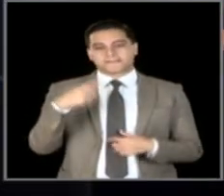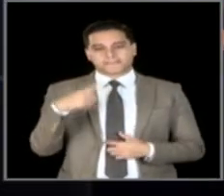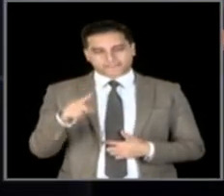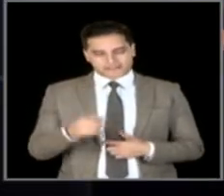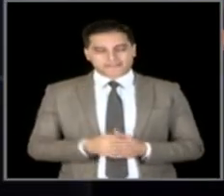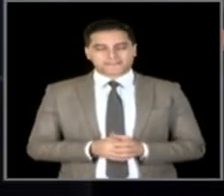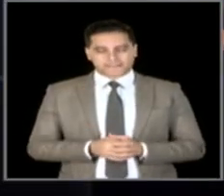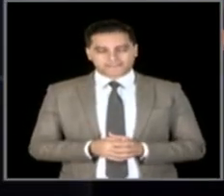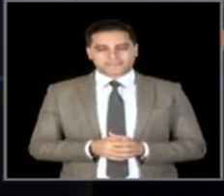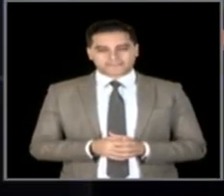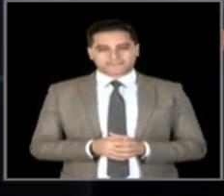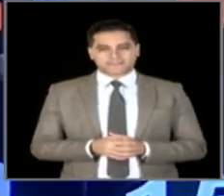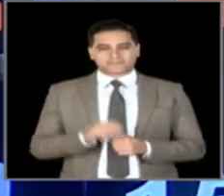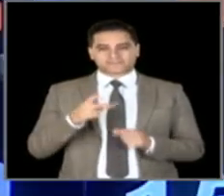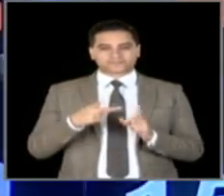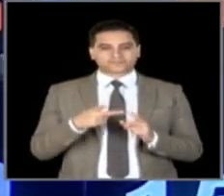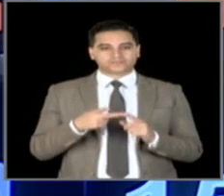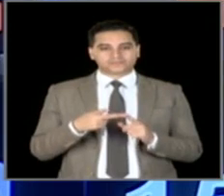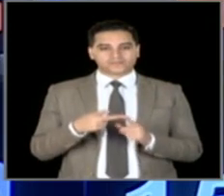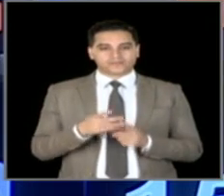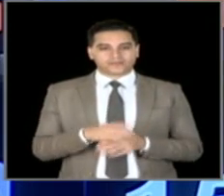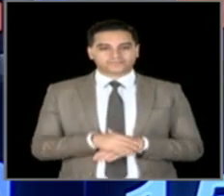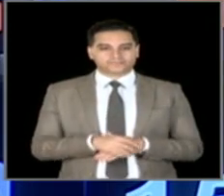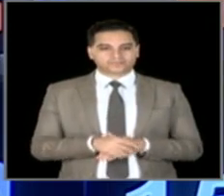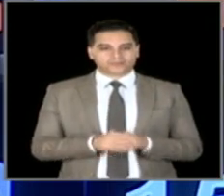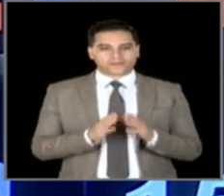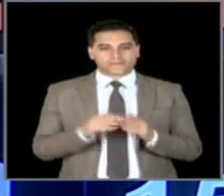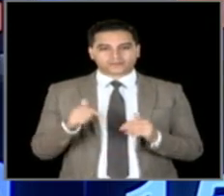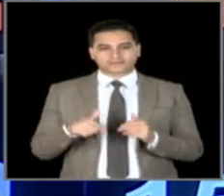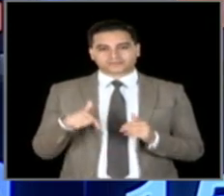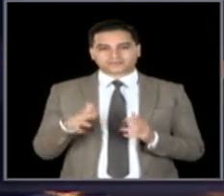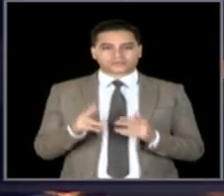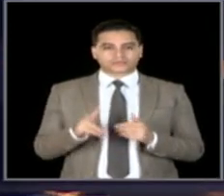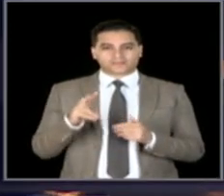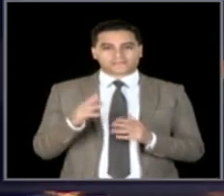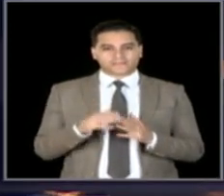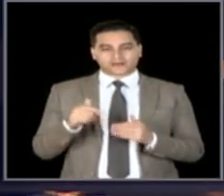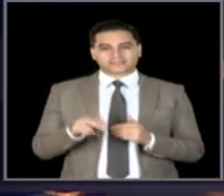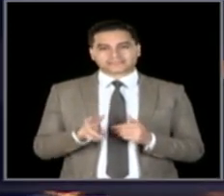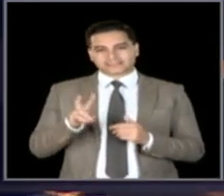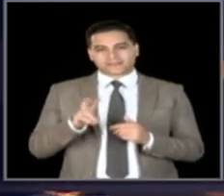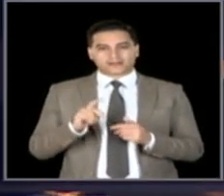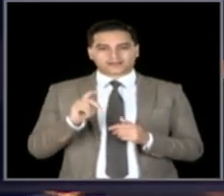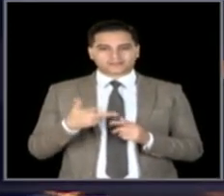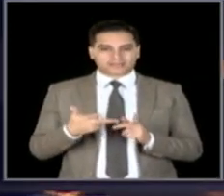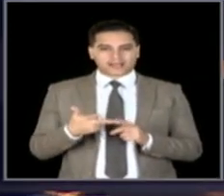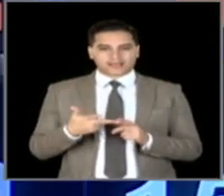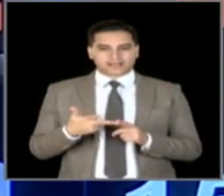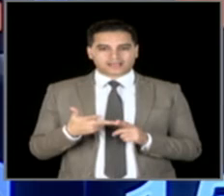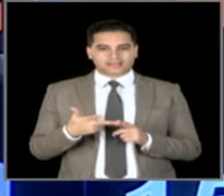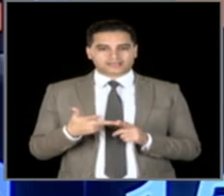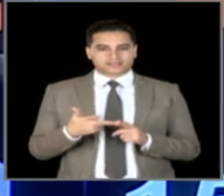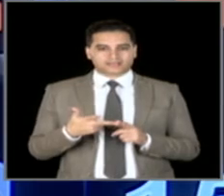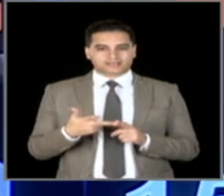عليك الثانيه مين ايه التانيه مين تقريبا مصر سته او سبعه مصر سبعه الثالثه اه